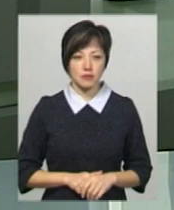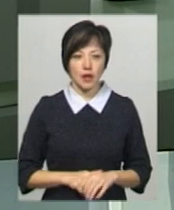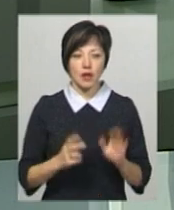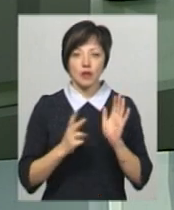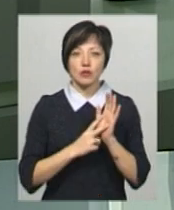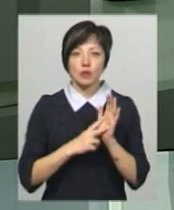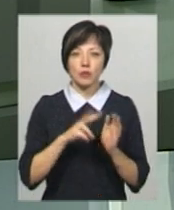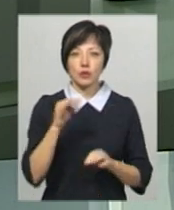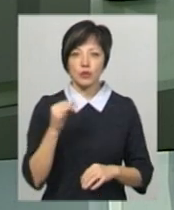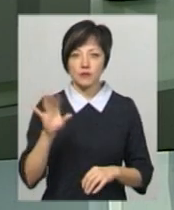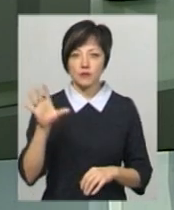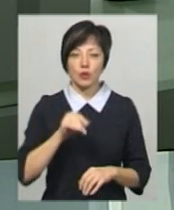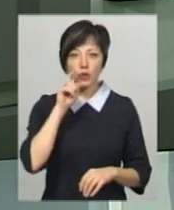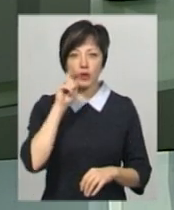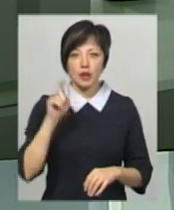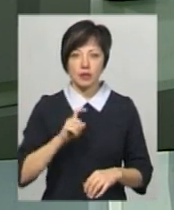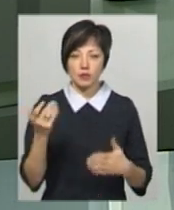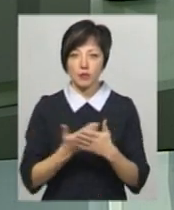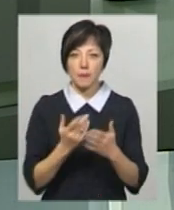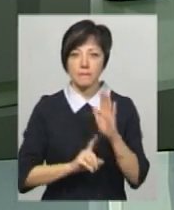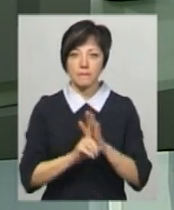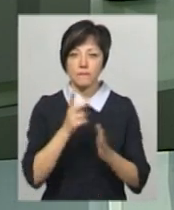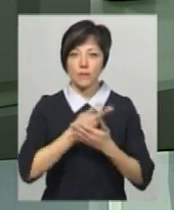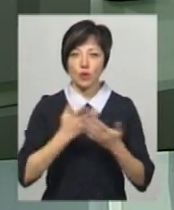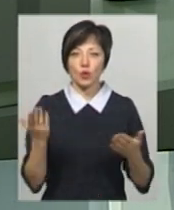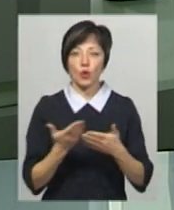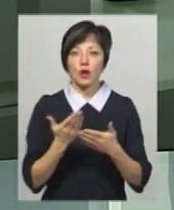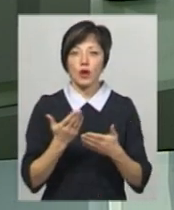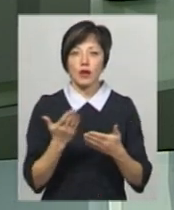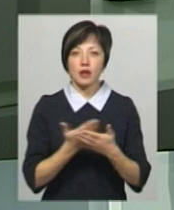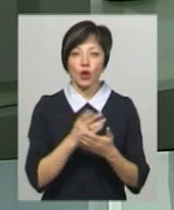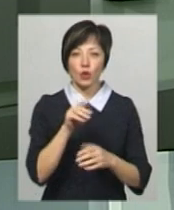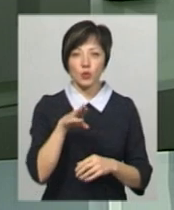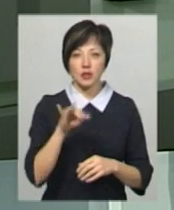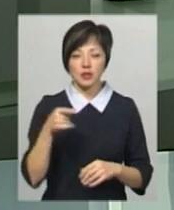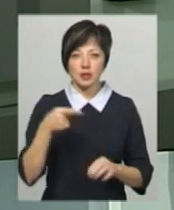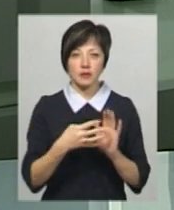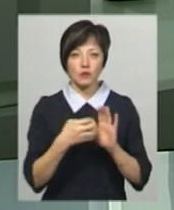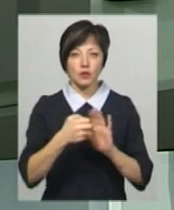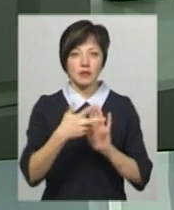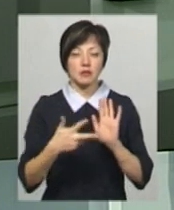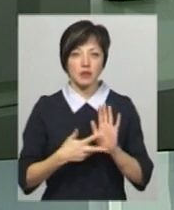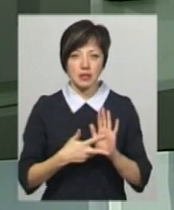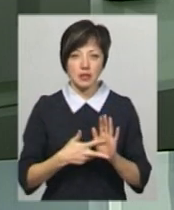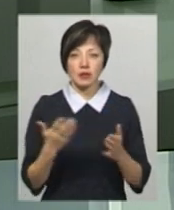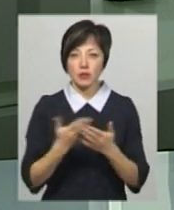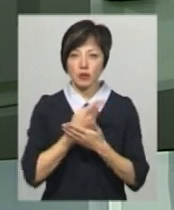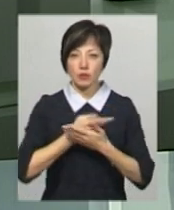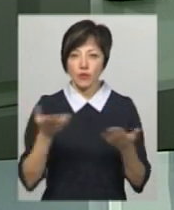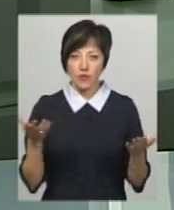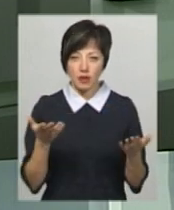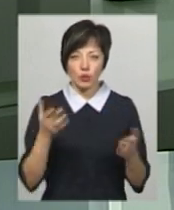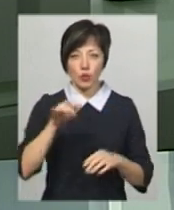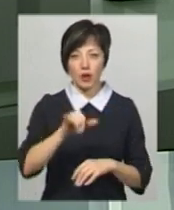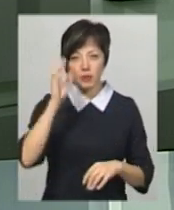7 лютого у всеукраїнському прокаті стартує показ художньої стрічки «Крути 1918». Фільм демонструватимуть